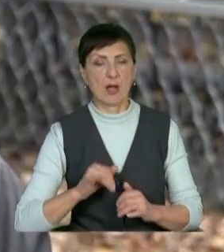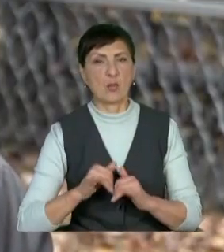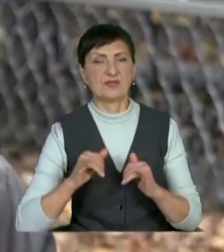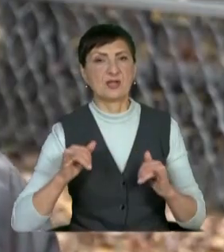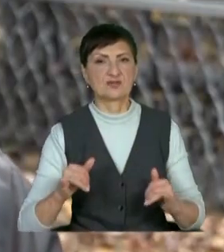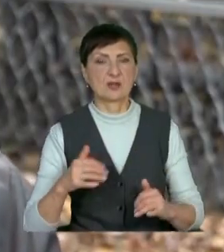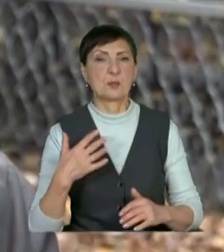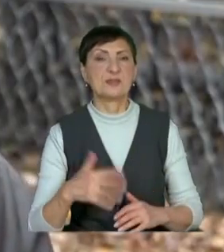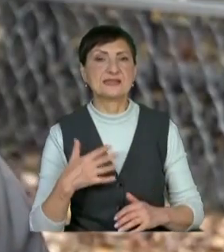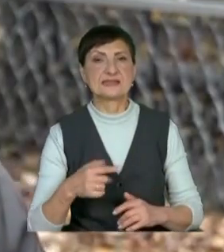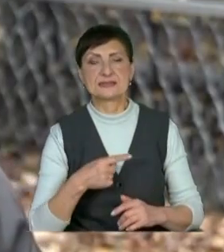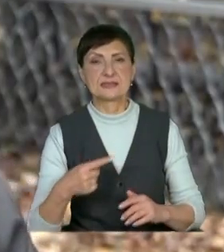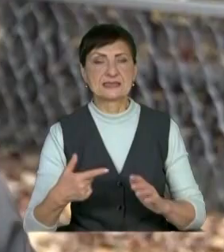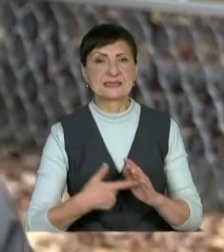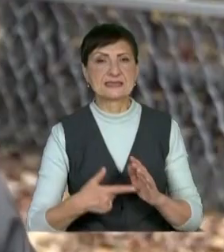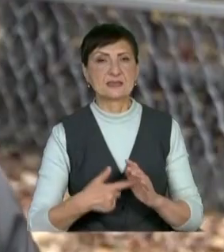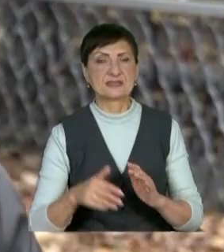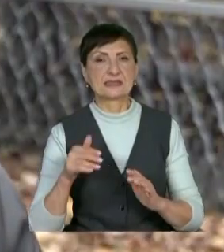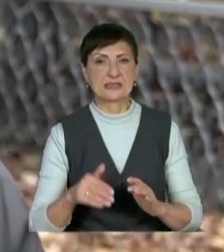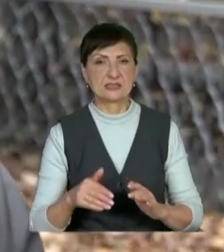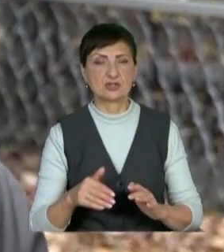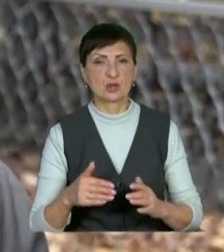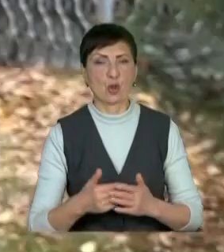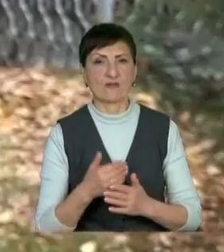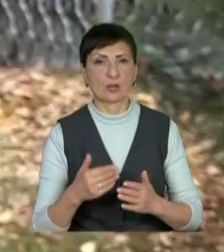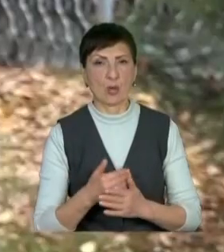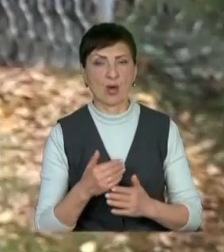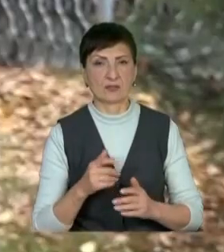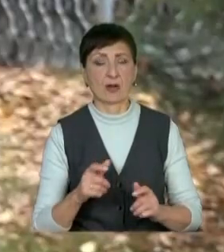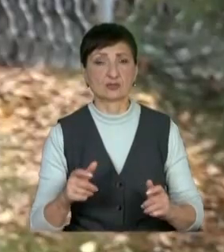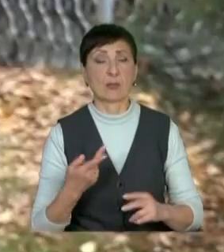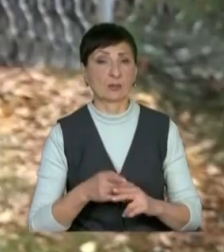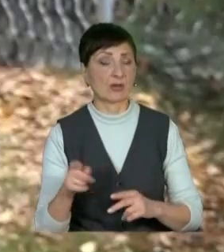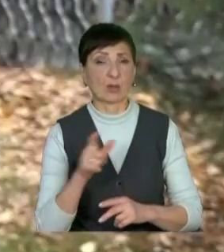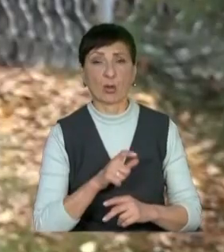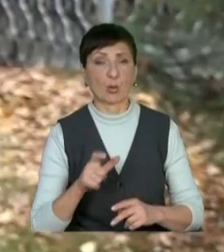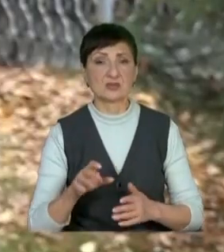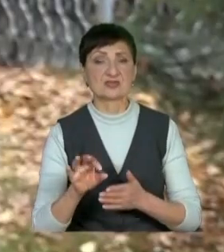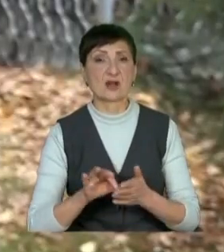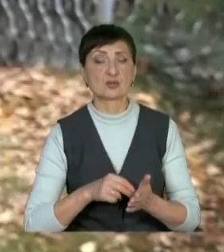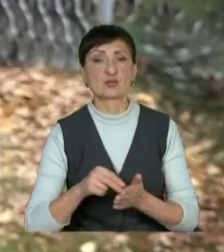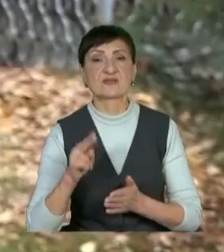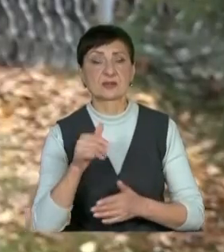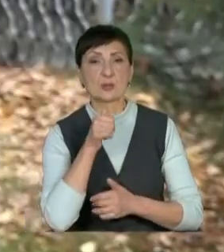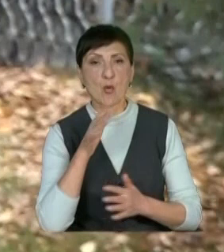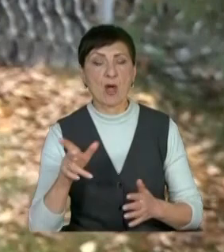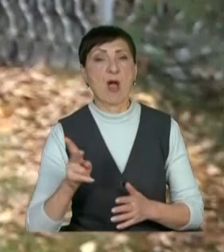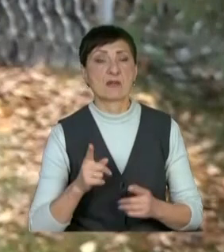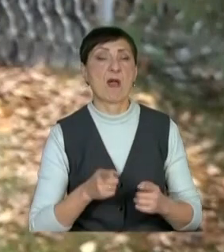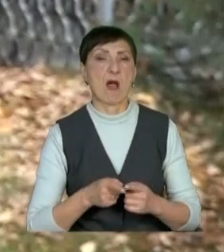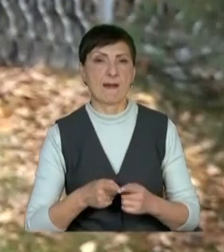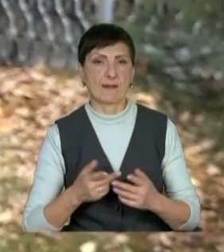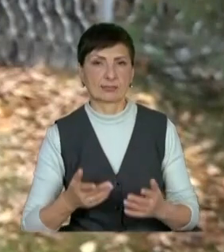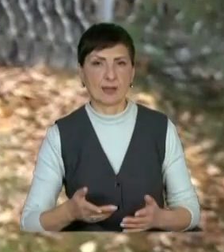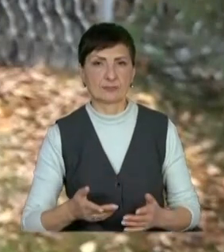порядка 50-70 тысяч новых горожан. Соответственно, эти люди не могут сразу купить квартиры, они эти квартиры